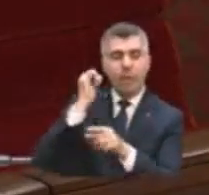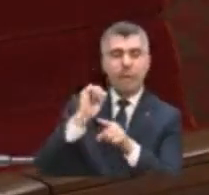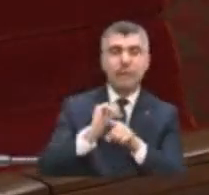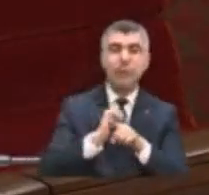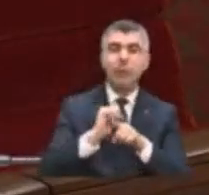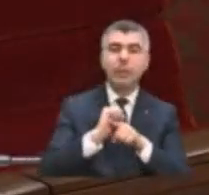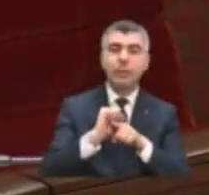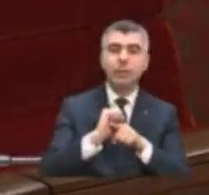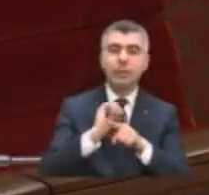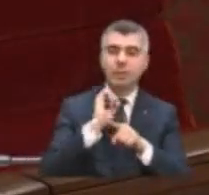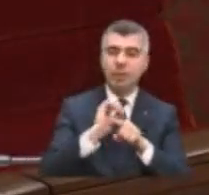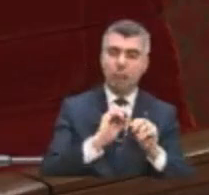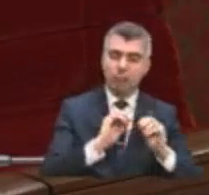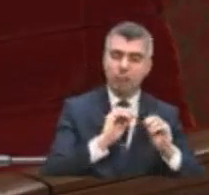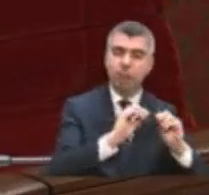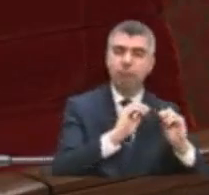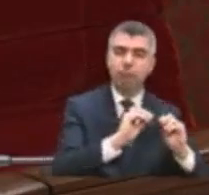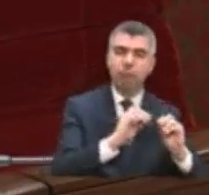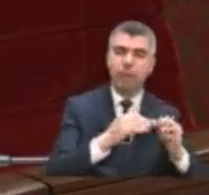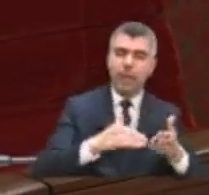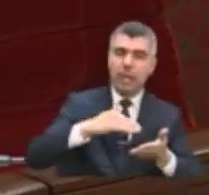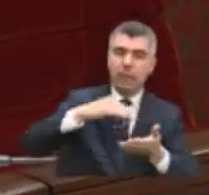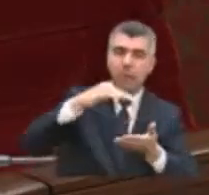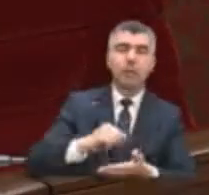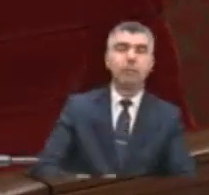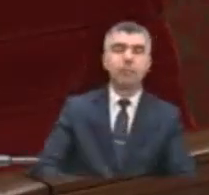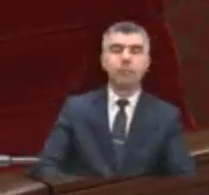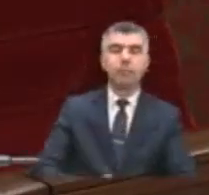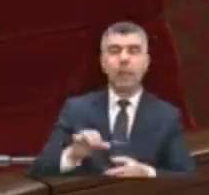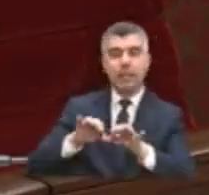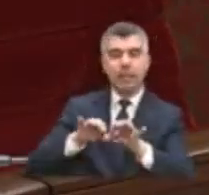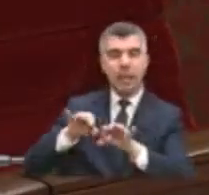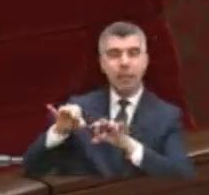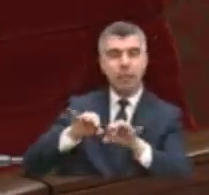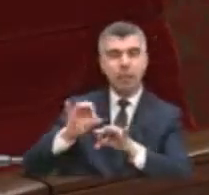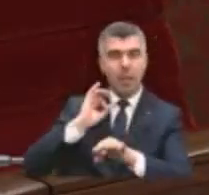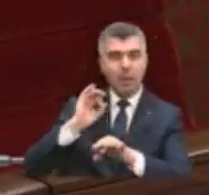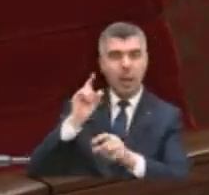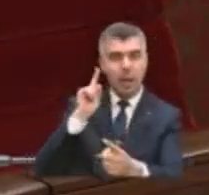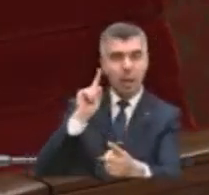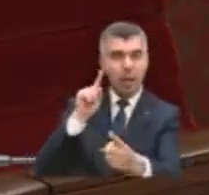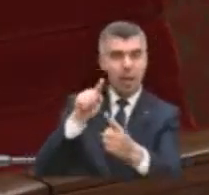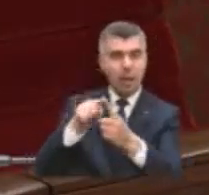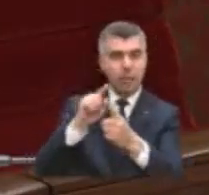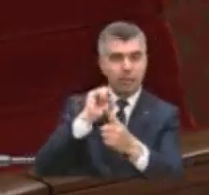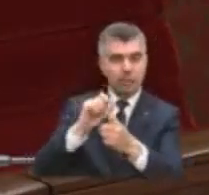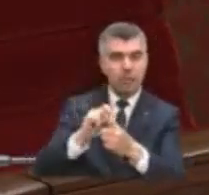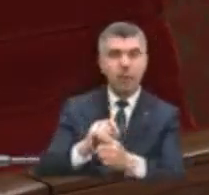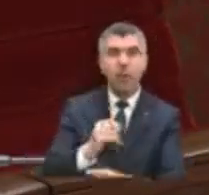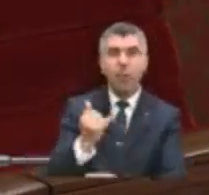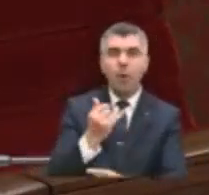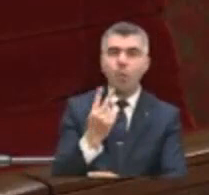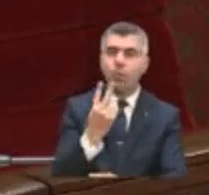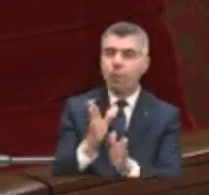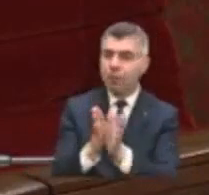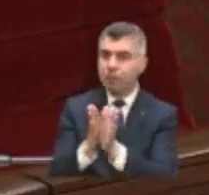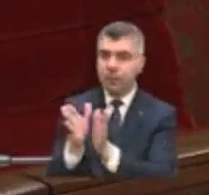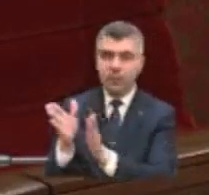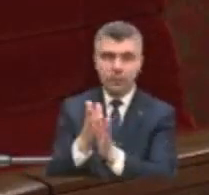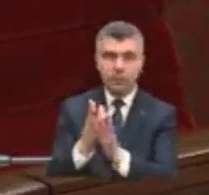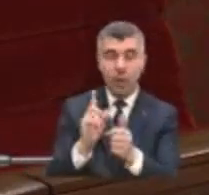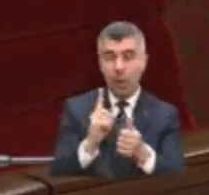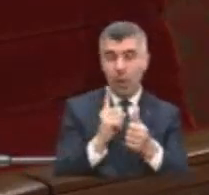تساعد لتكوين التلاميذ. وهذه الاستراتيجية هناك التركيز على ركيزتين. الأولى